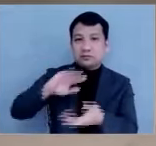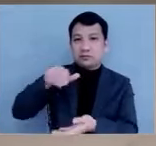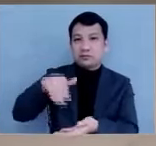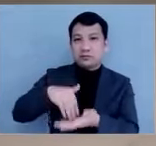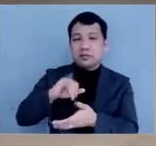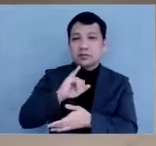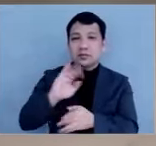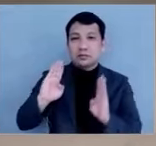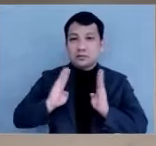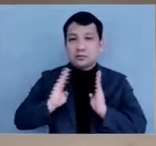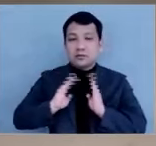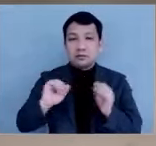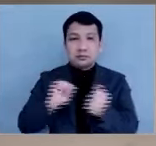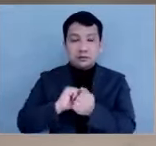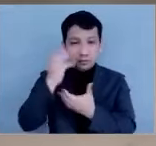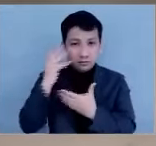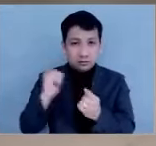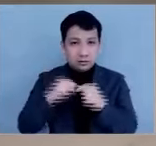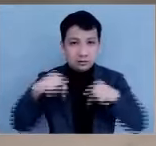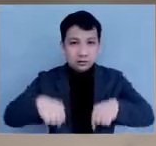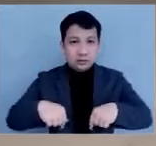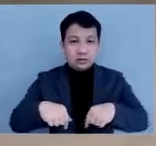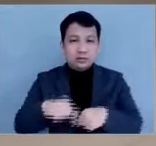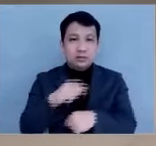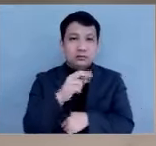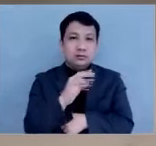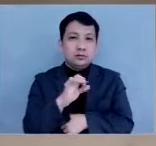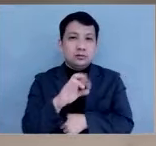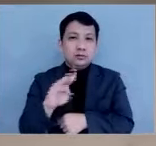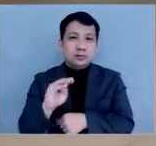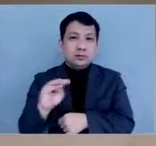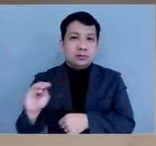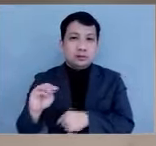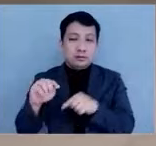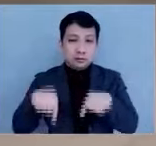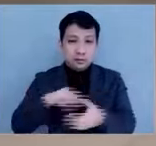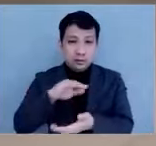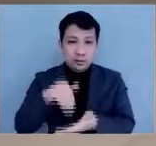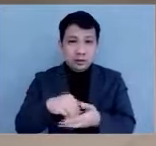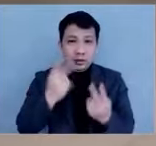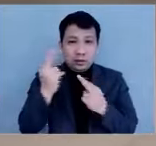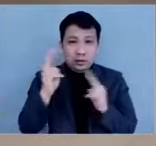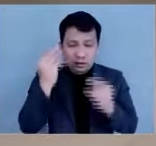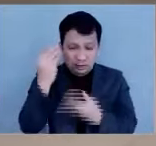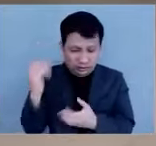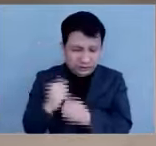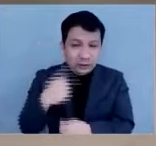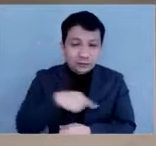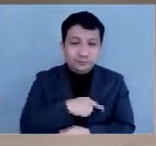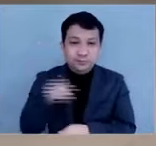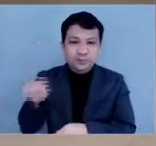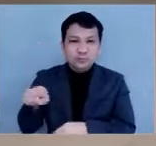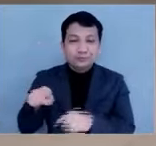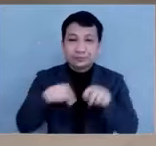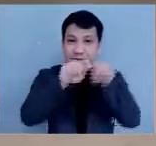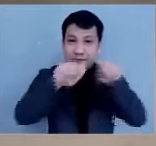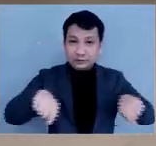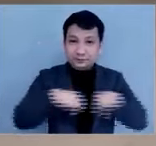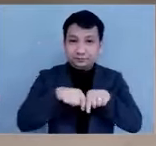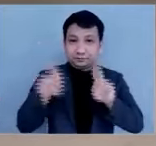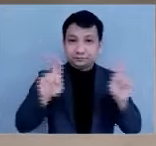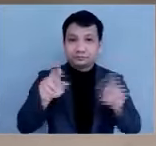Baguio City, kabilang na nga dyan dito nga sa CDRM Evacuation Center kung saan nakaredy na nga itong apat na modular tents. Pero sa